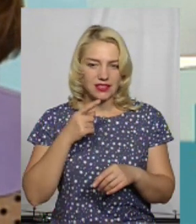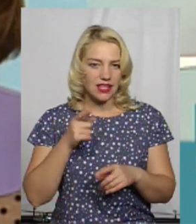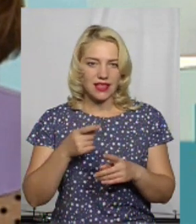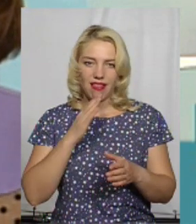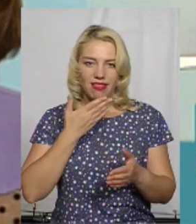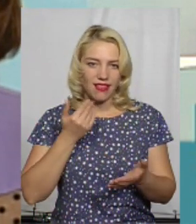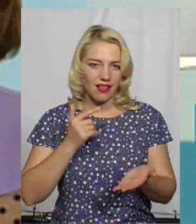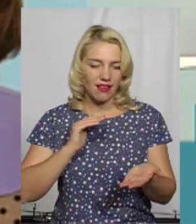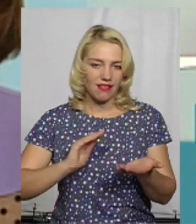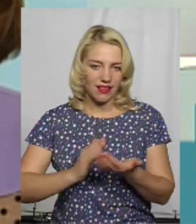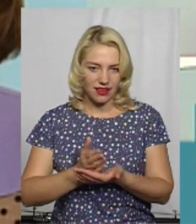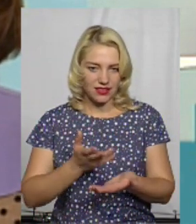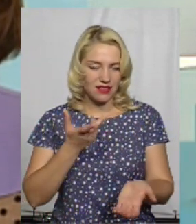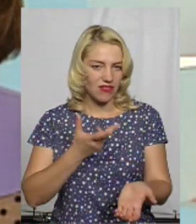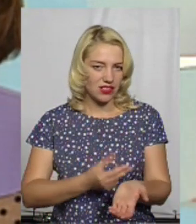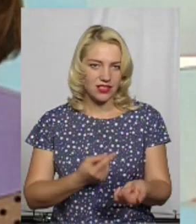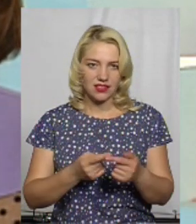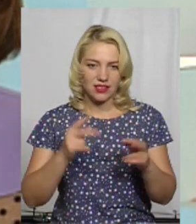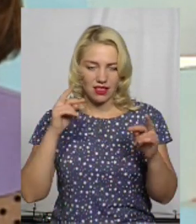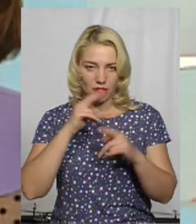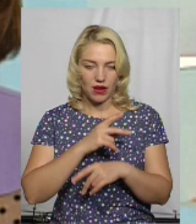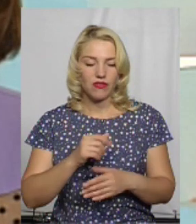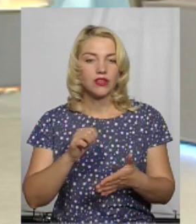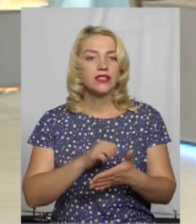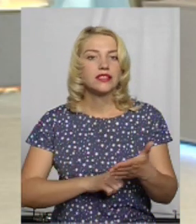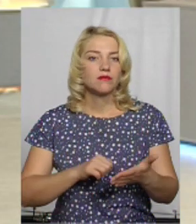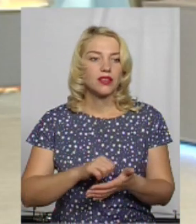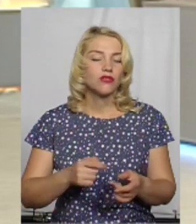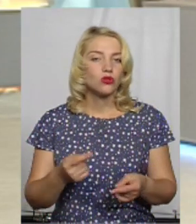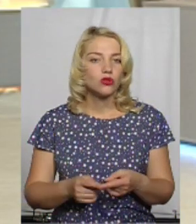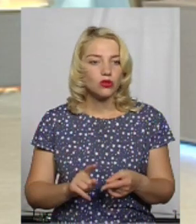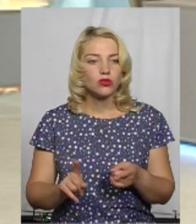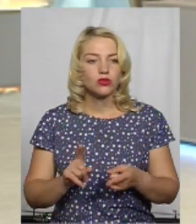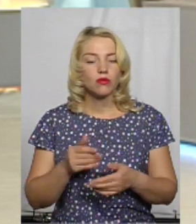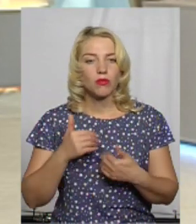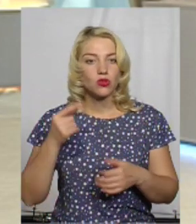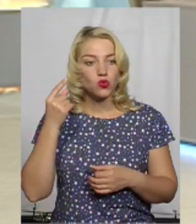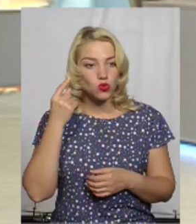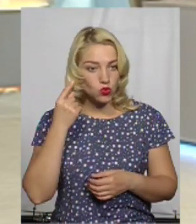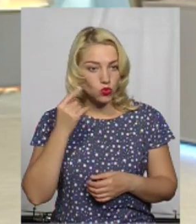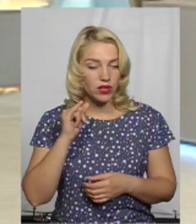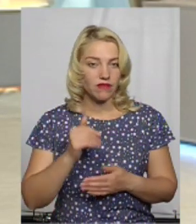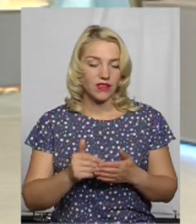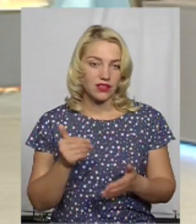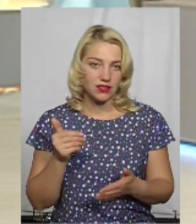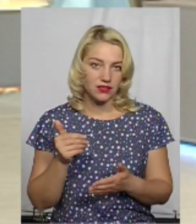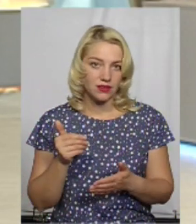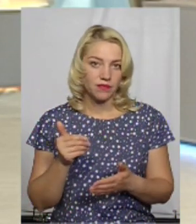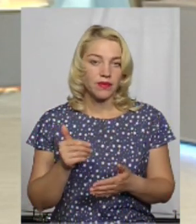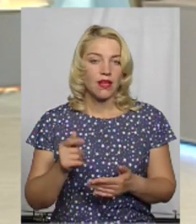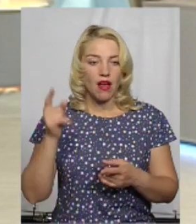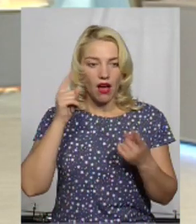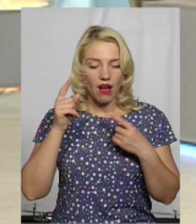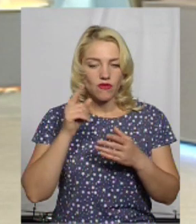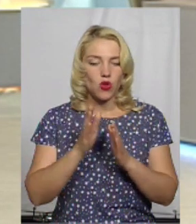ну, це неправильно. З приводу того, що ми чули і від